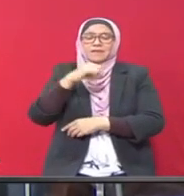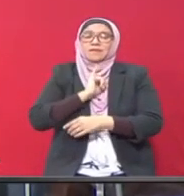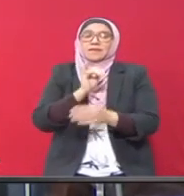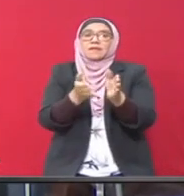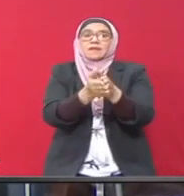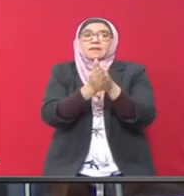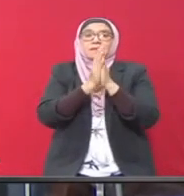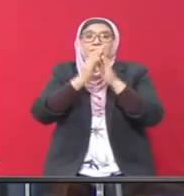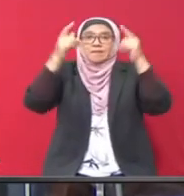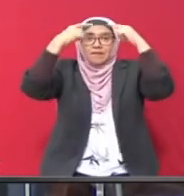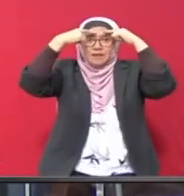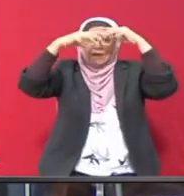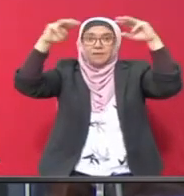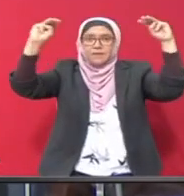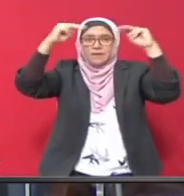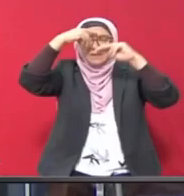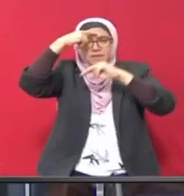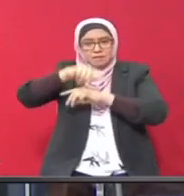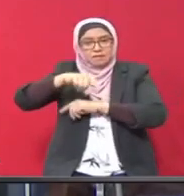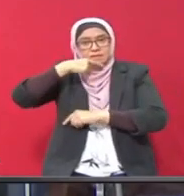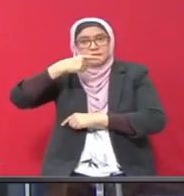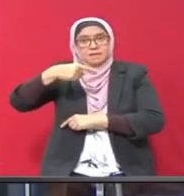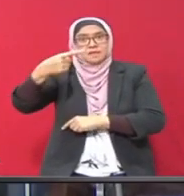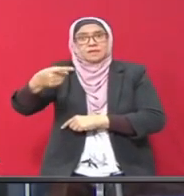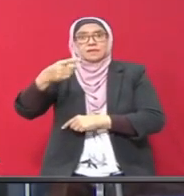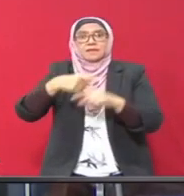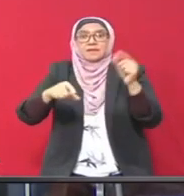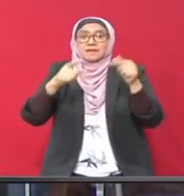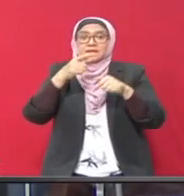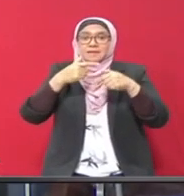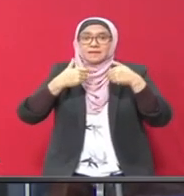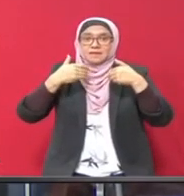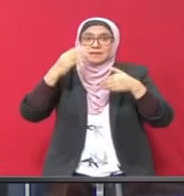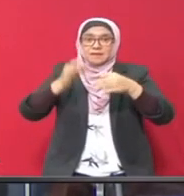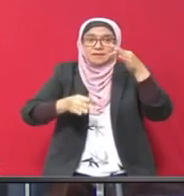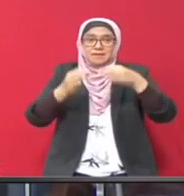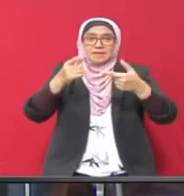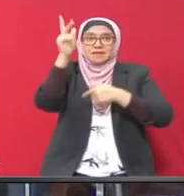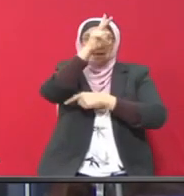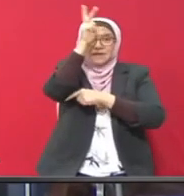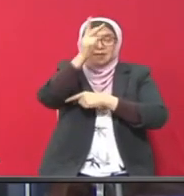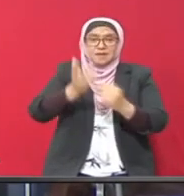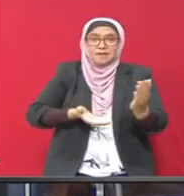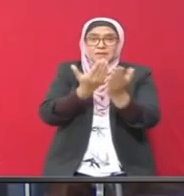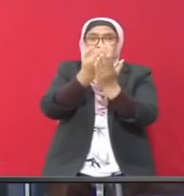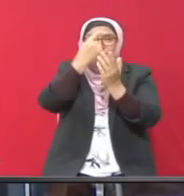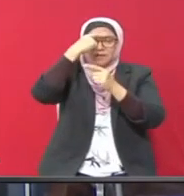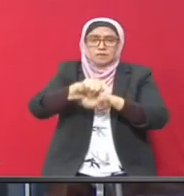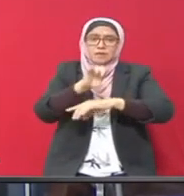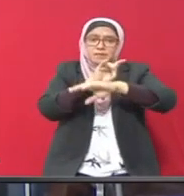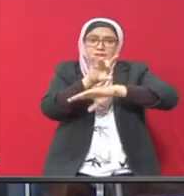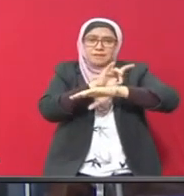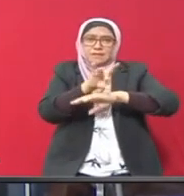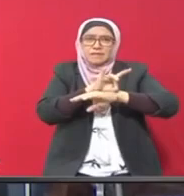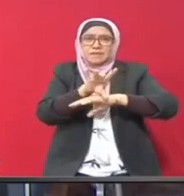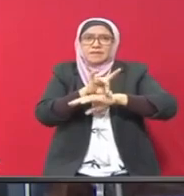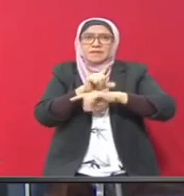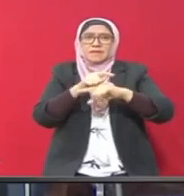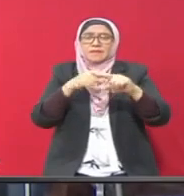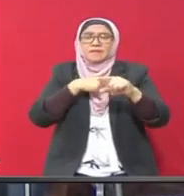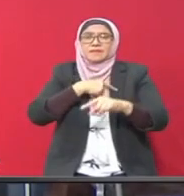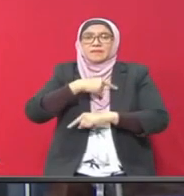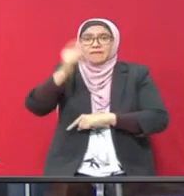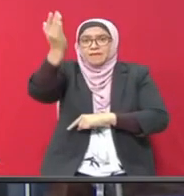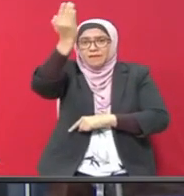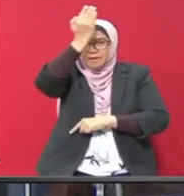Menteri menyatakan Adakah kerajaan bercadang untuk menasehati Sri Paduka